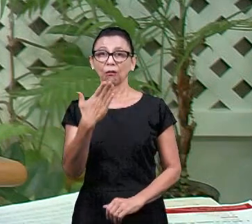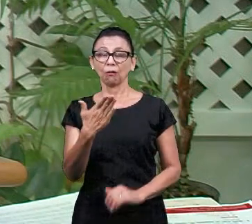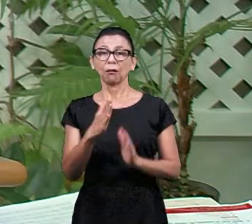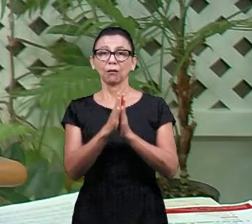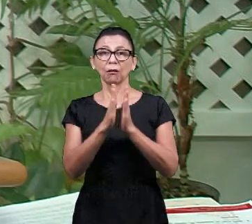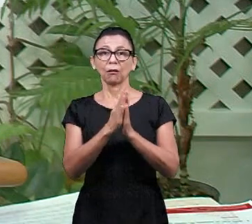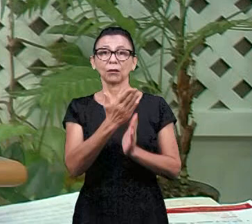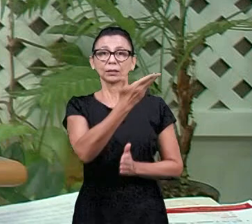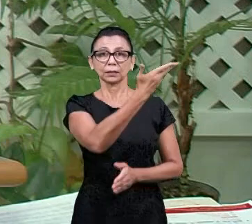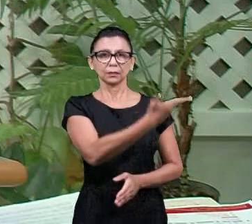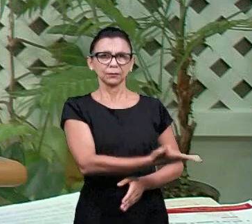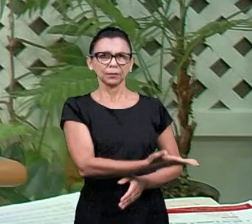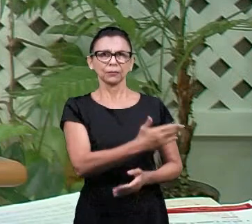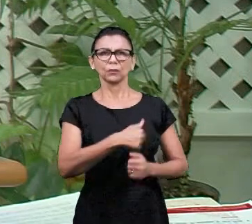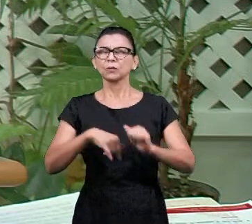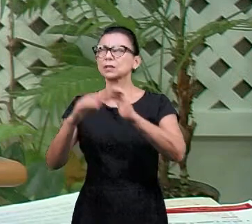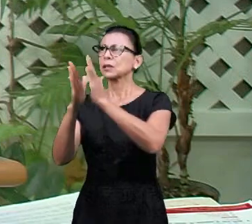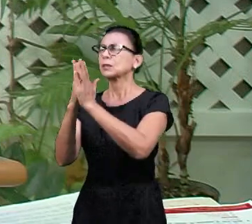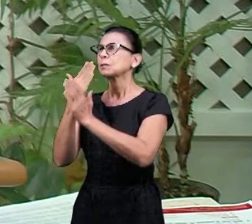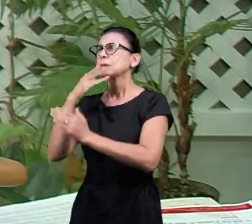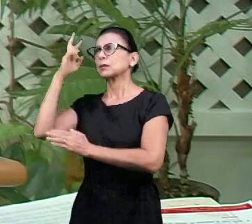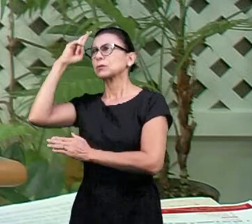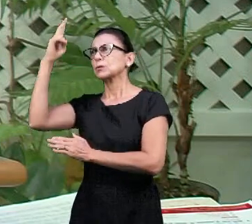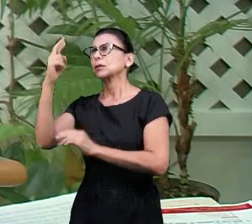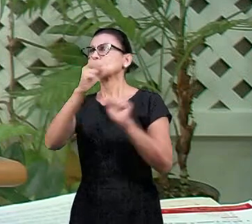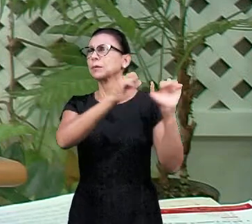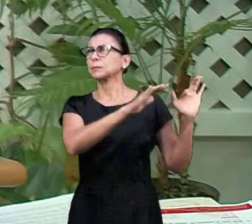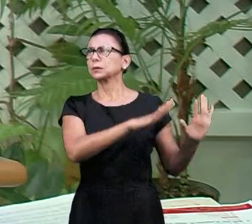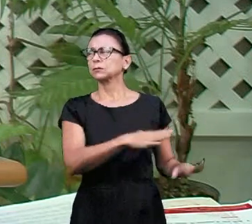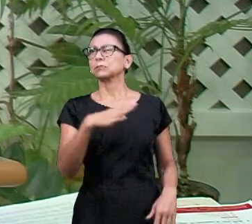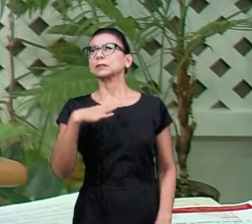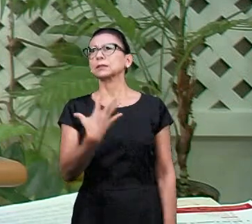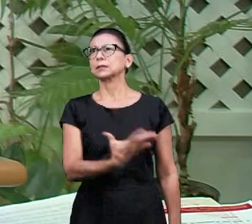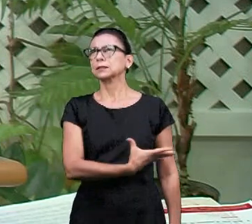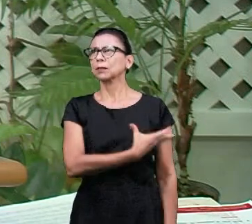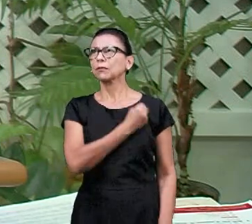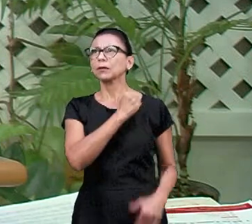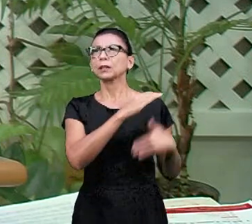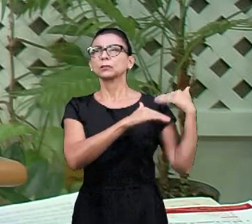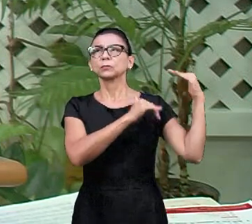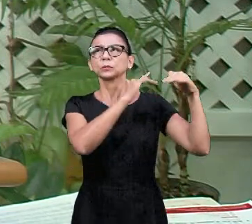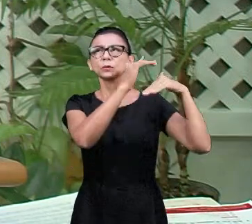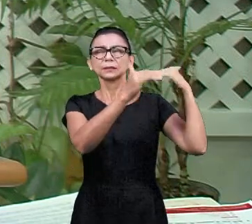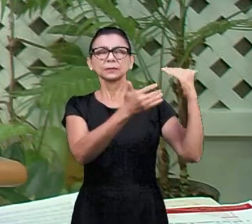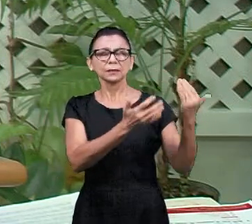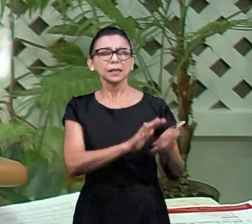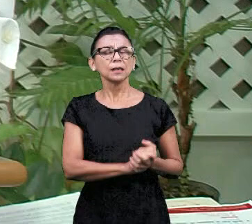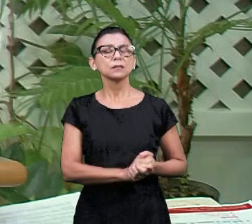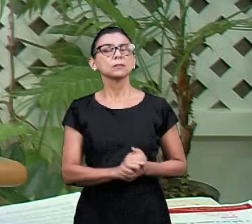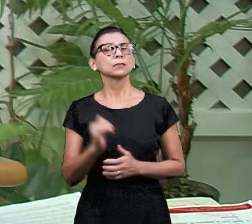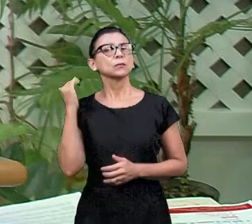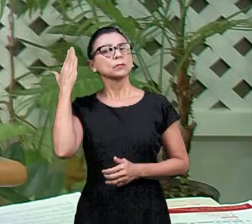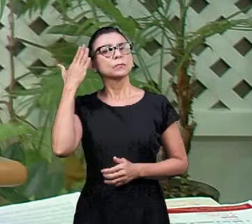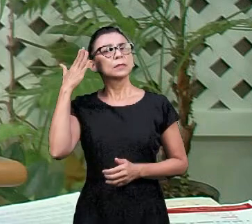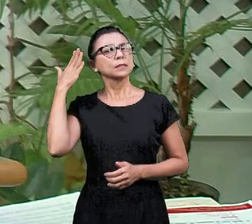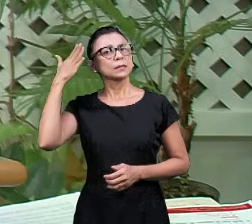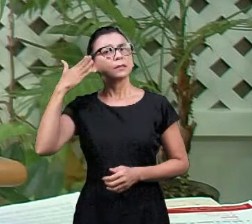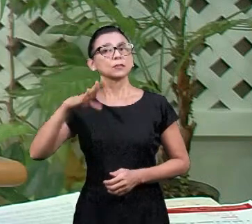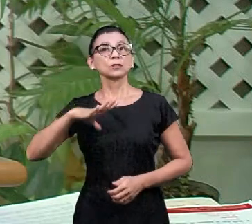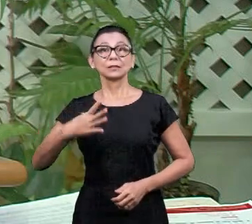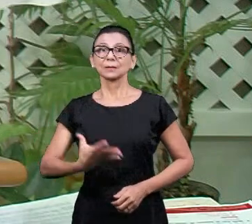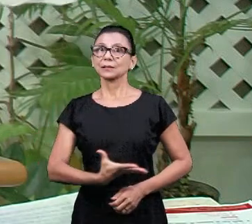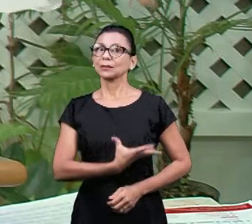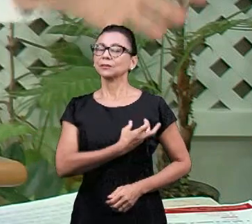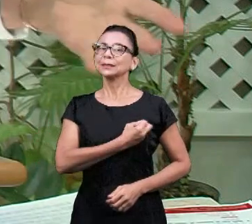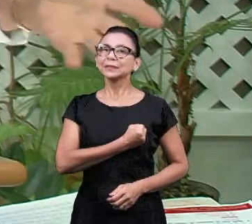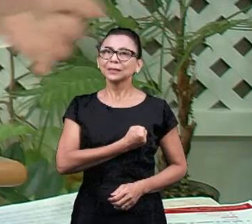en jeûne, en prière, vous donnez des dons spirituels, vous l'amenez à croire du pouvoir du sang de Jésus, vous avez une parole de salut, la parole